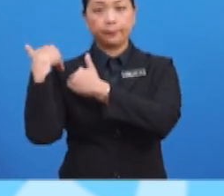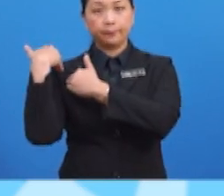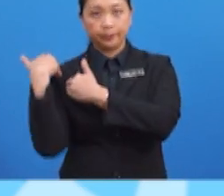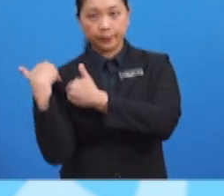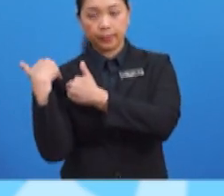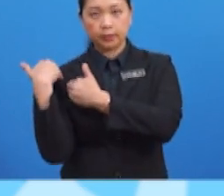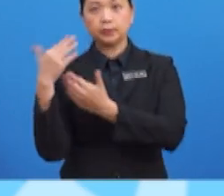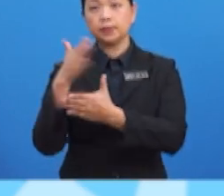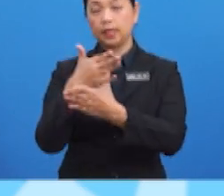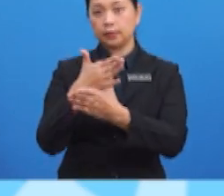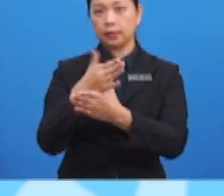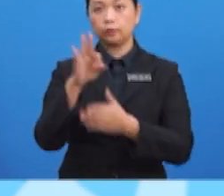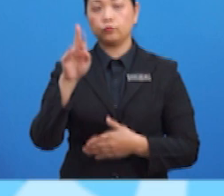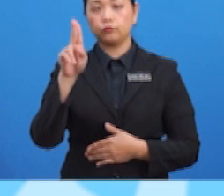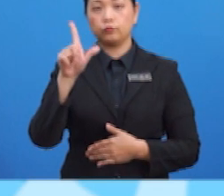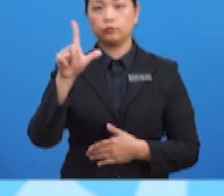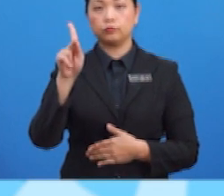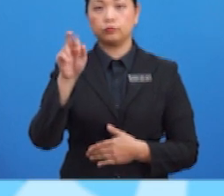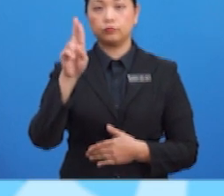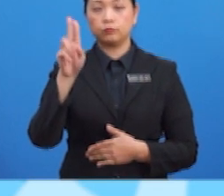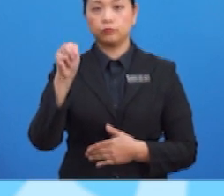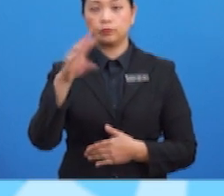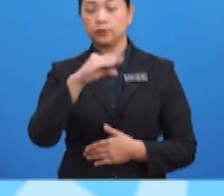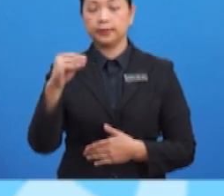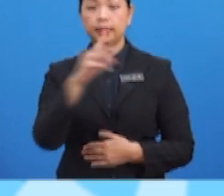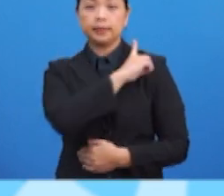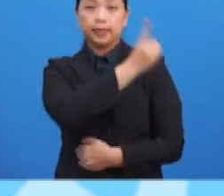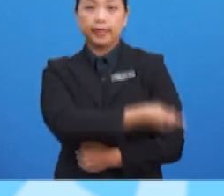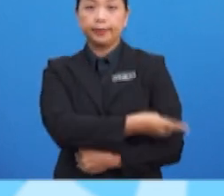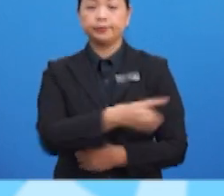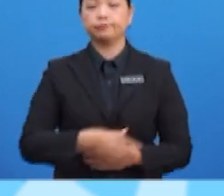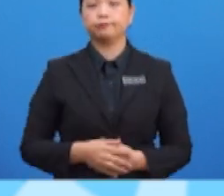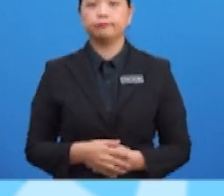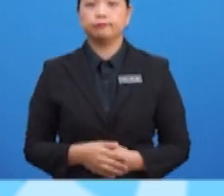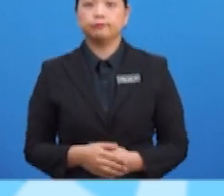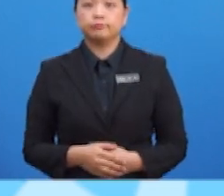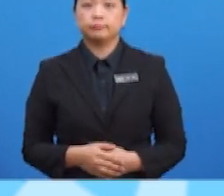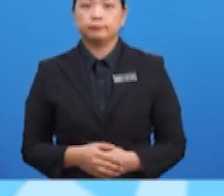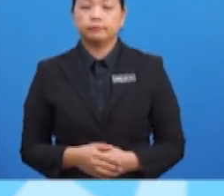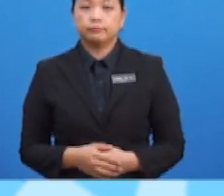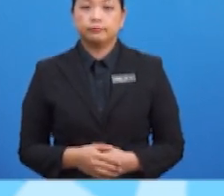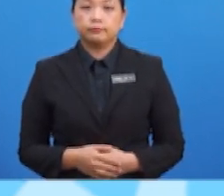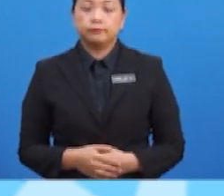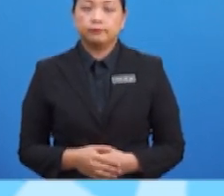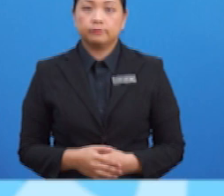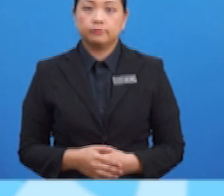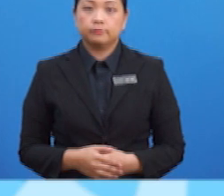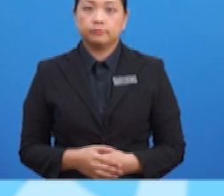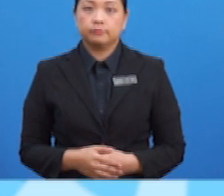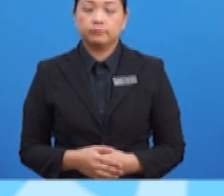fulcrum dan daya. Kereta sorong adalah contoh tuas kelas kedua.